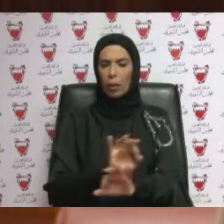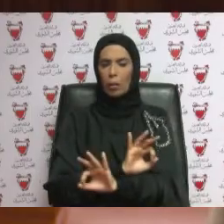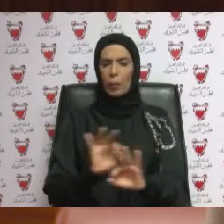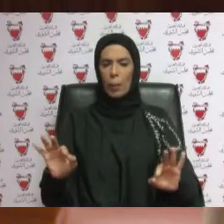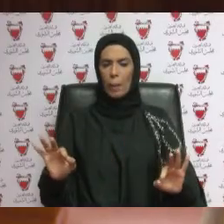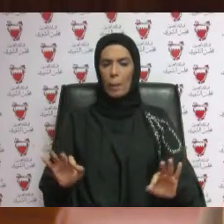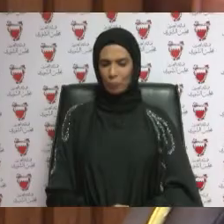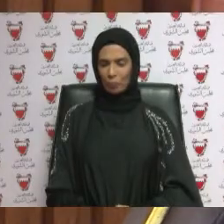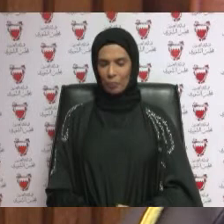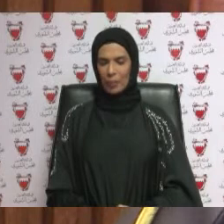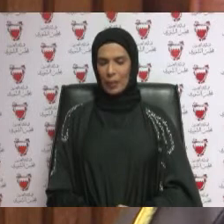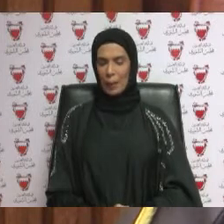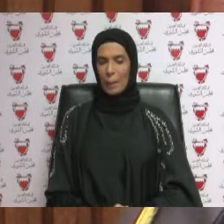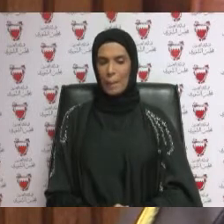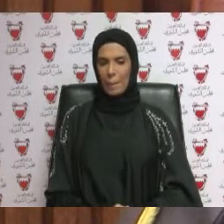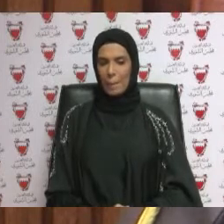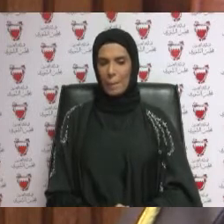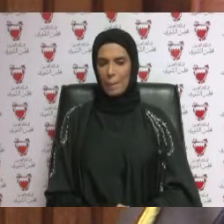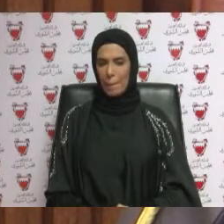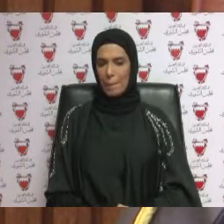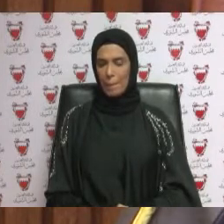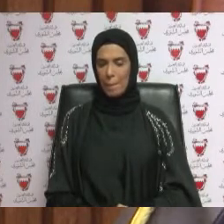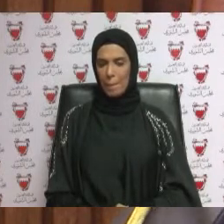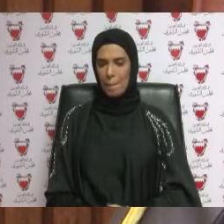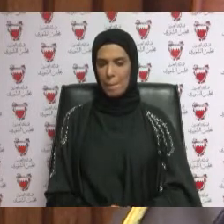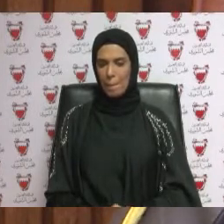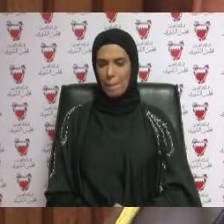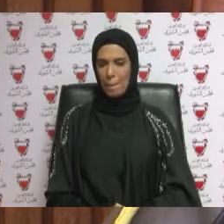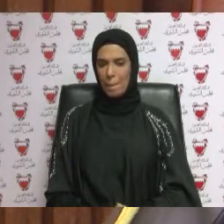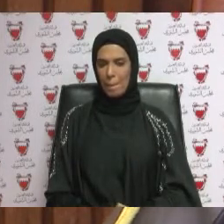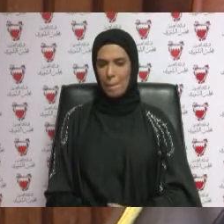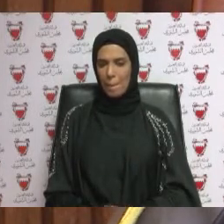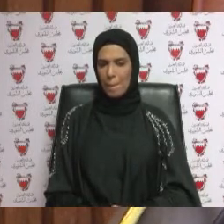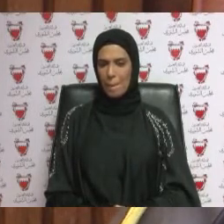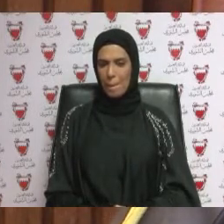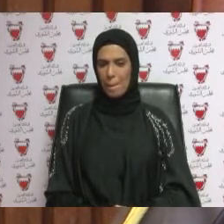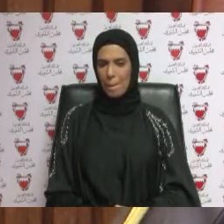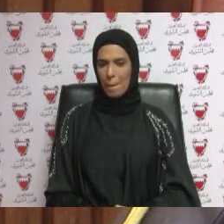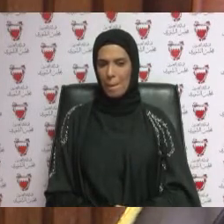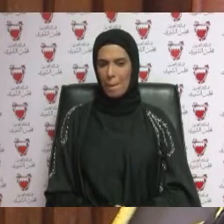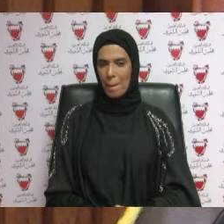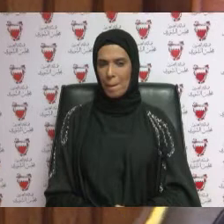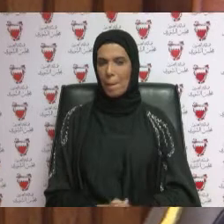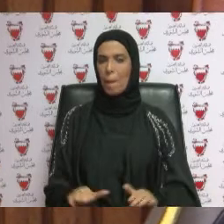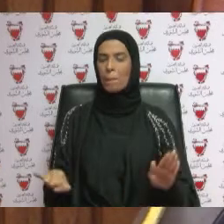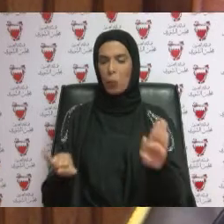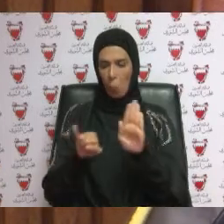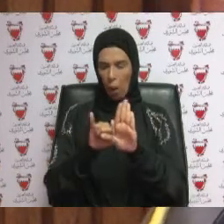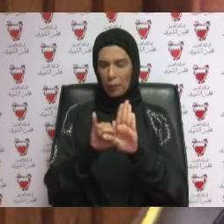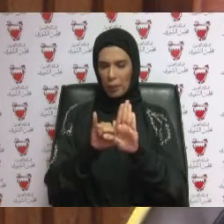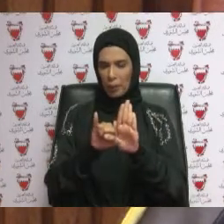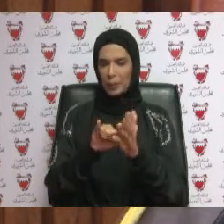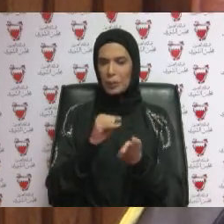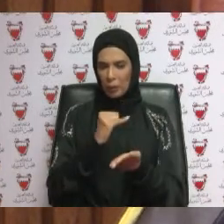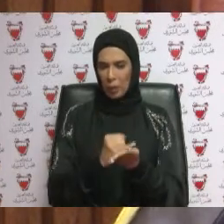لا تعامر فيه. على كل أخوان أنا أعتقد الآن هي طبعا هي المادة الأساسية هي هذه المادة اللي